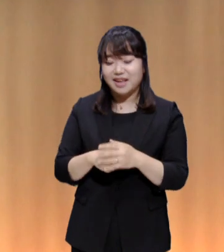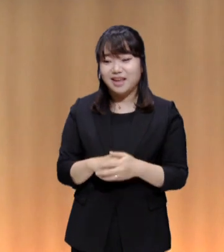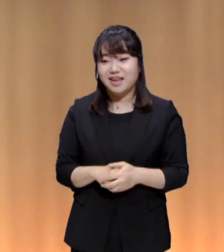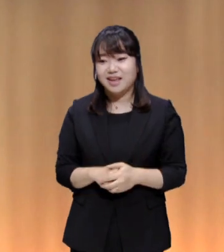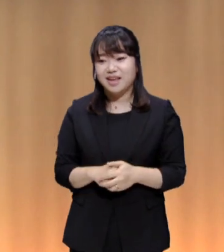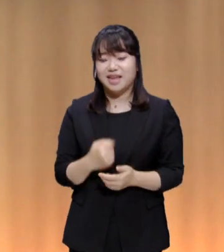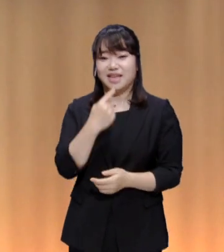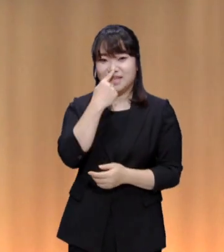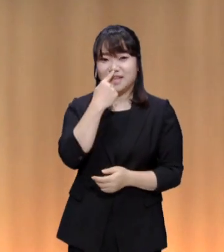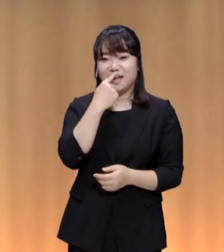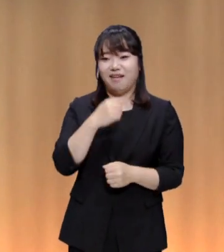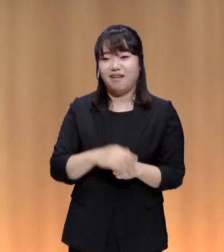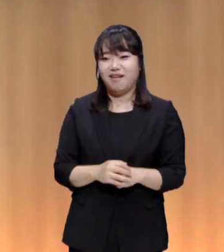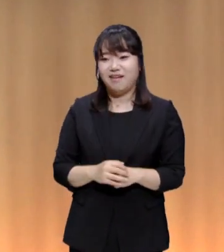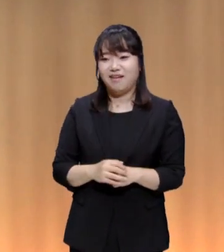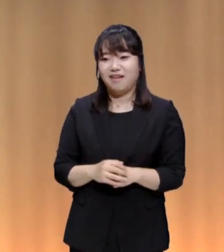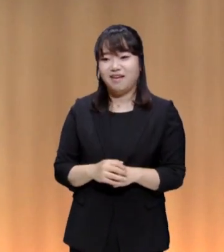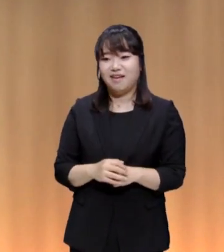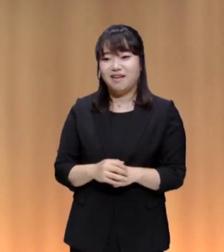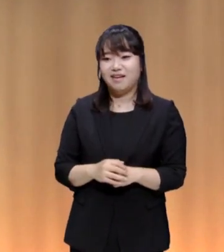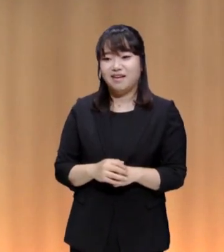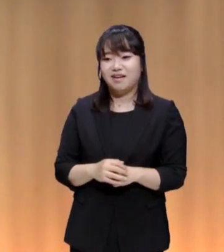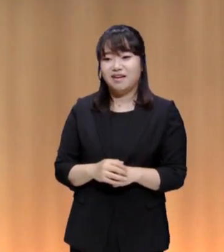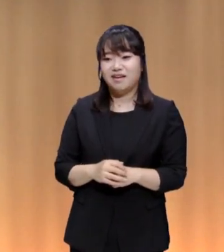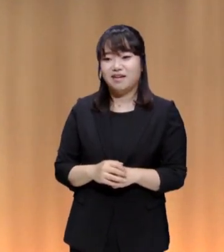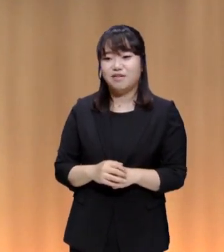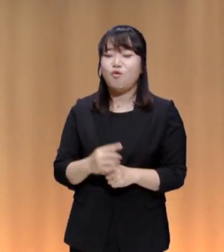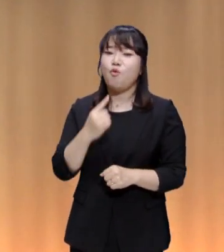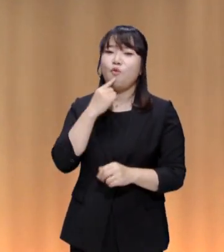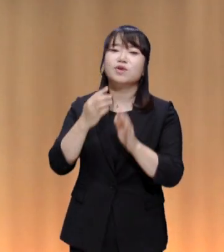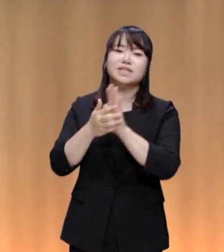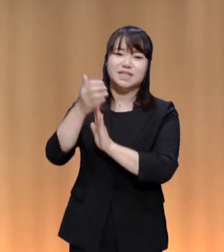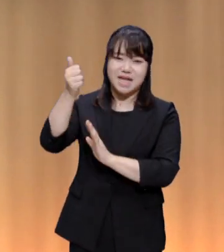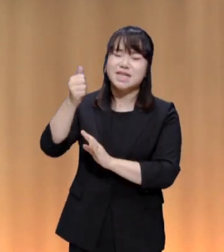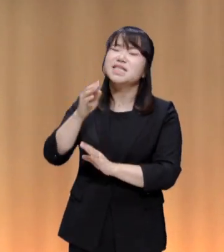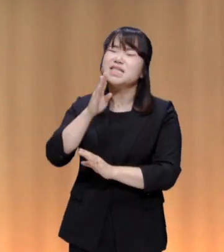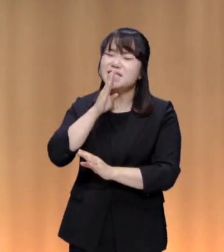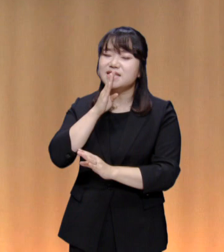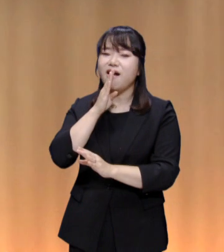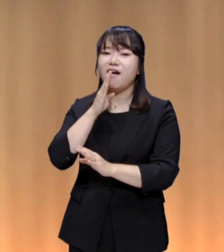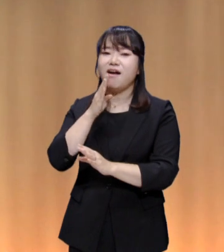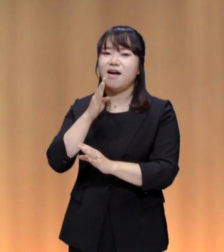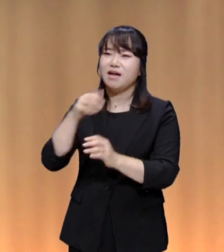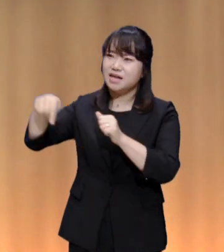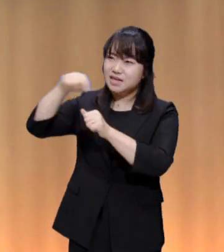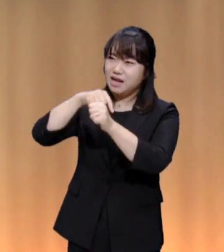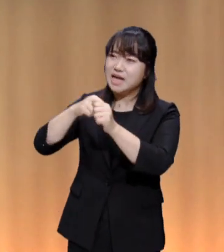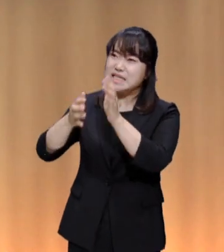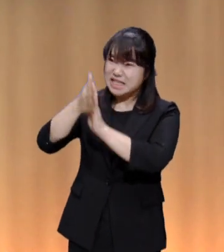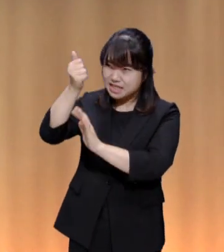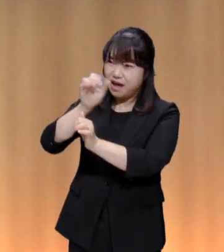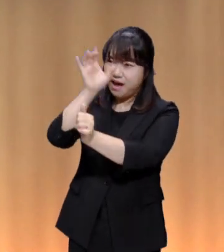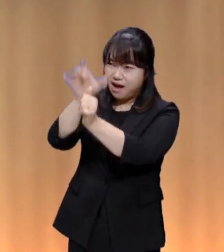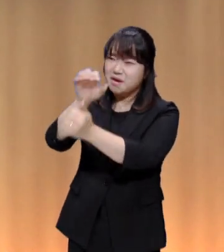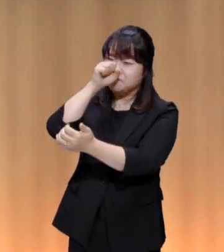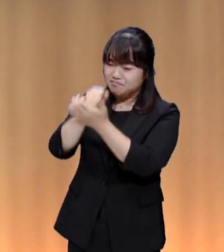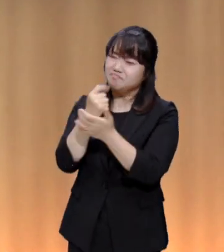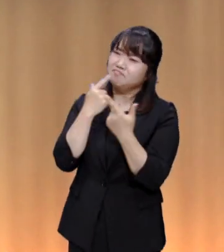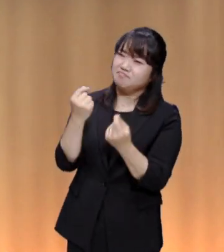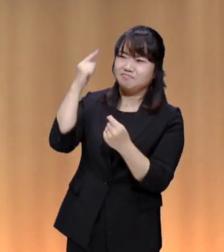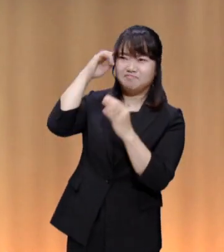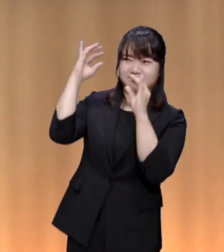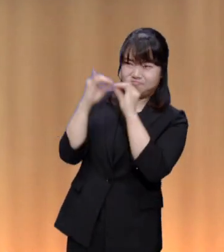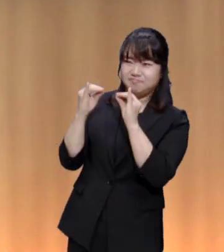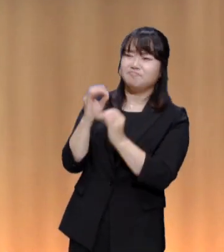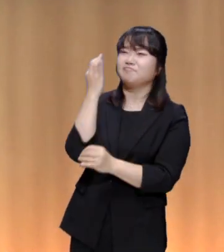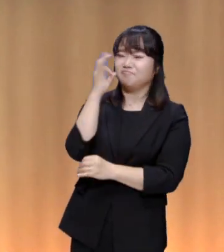이제 제가 아 이런 분이 정말 시장이 되셔야 되겠다 해가지고 제가 함께 했어요. 그